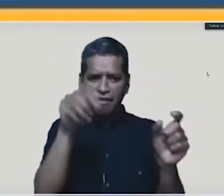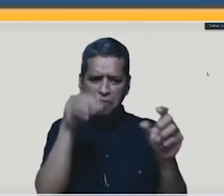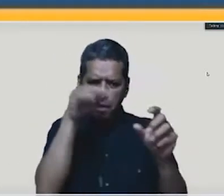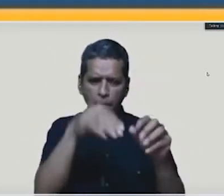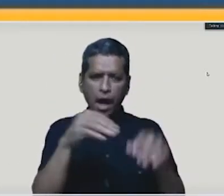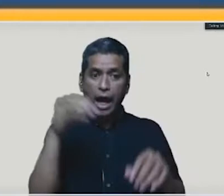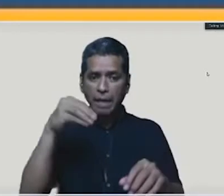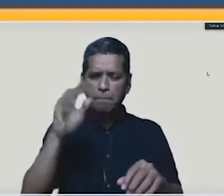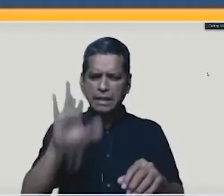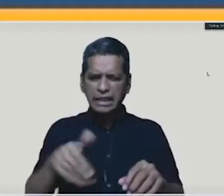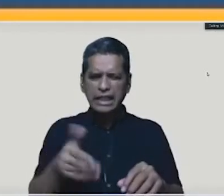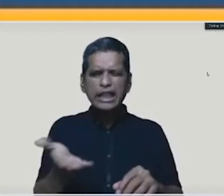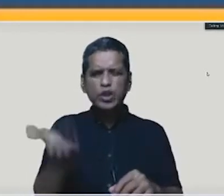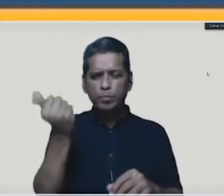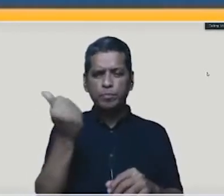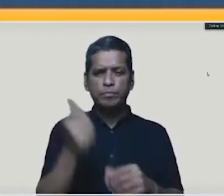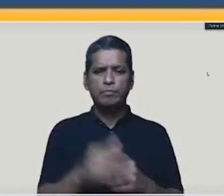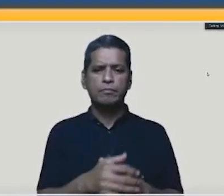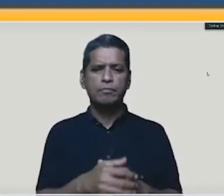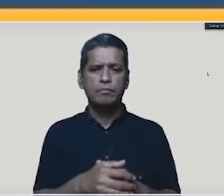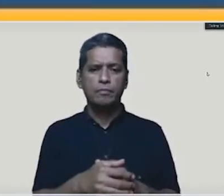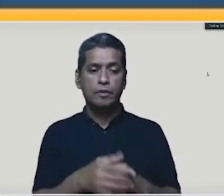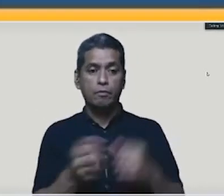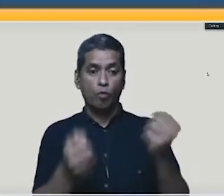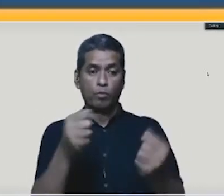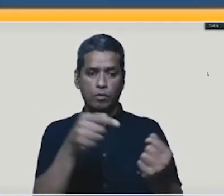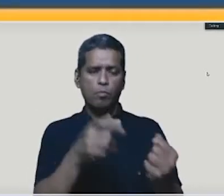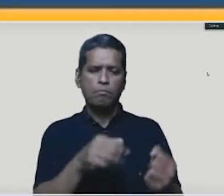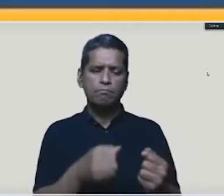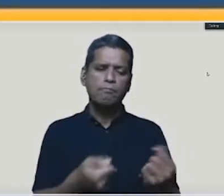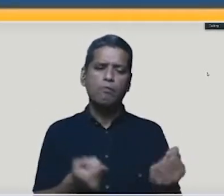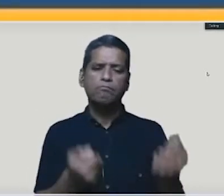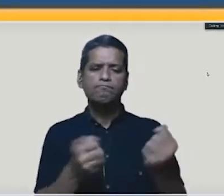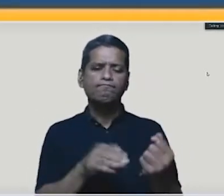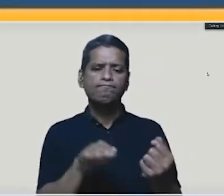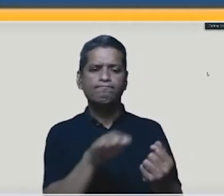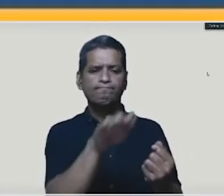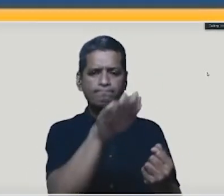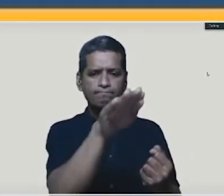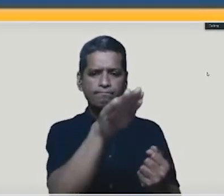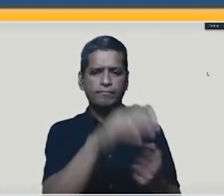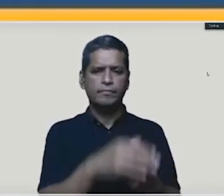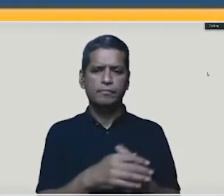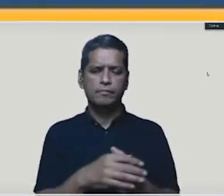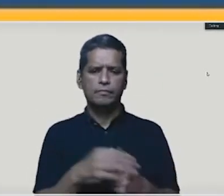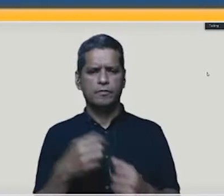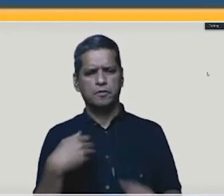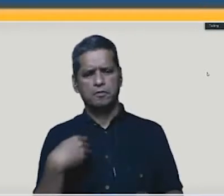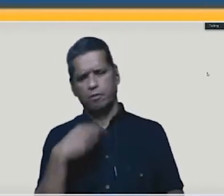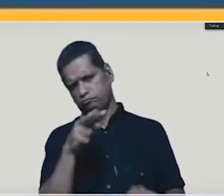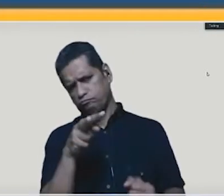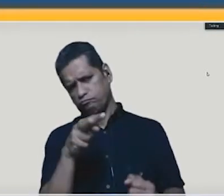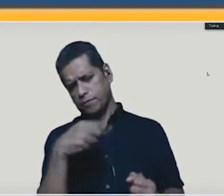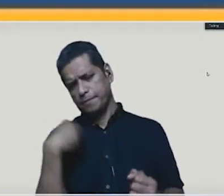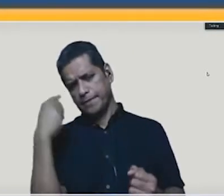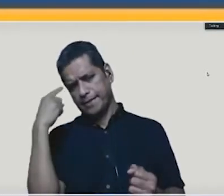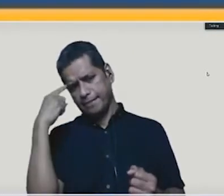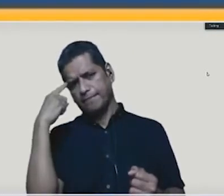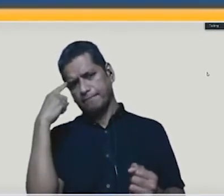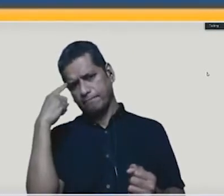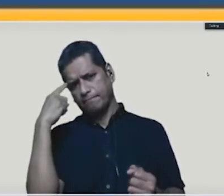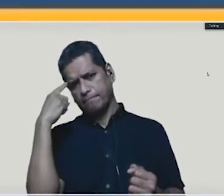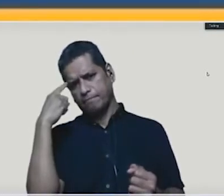sedang dibawa oleh mobil ini Hai saya berfikir kasihkan